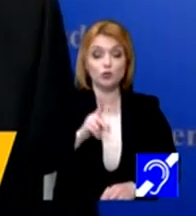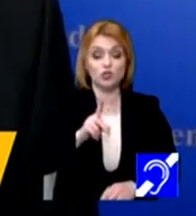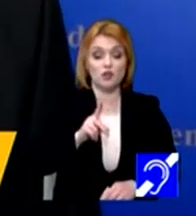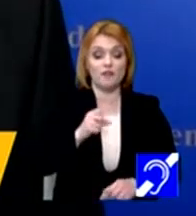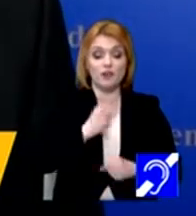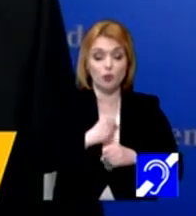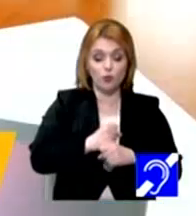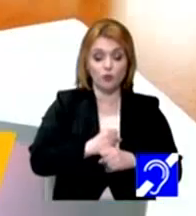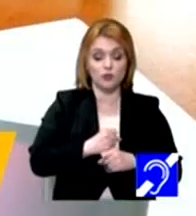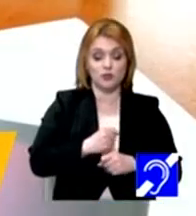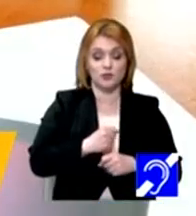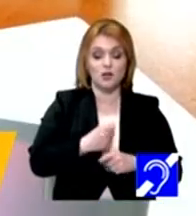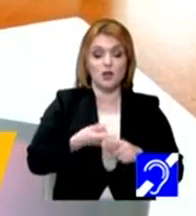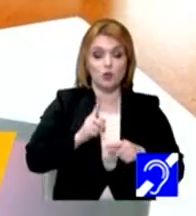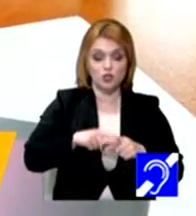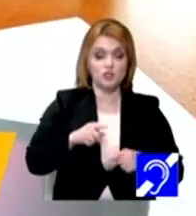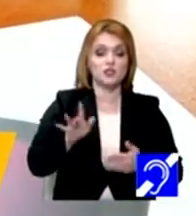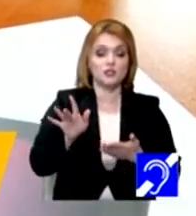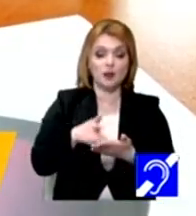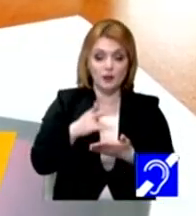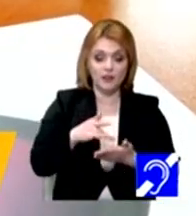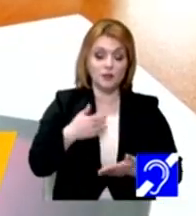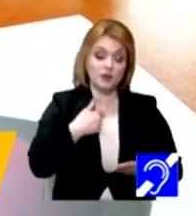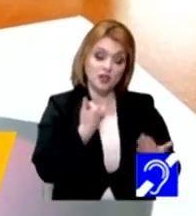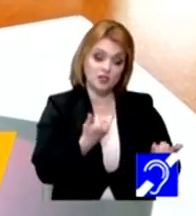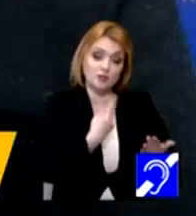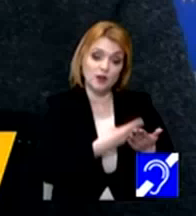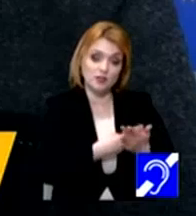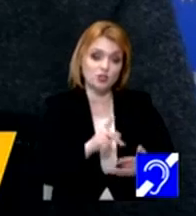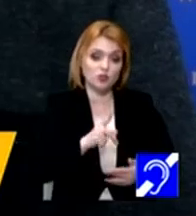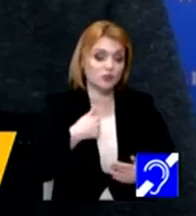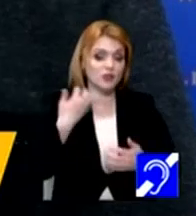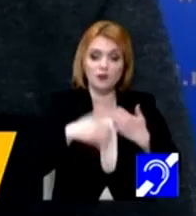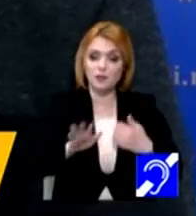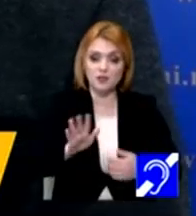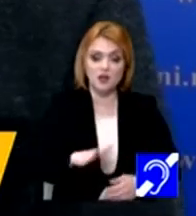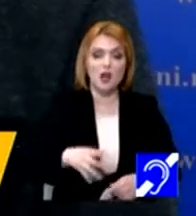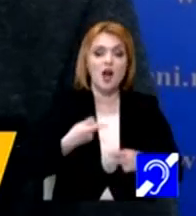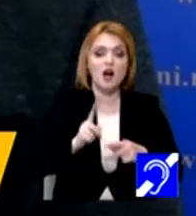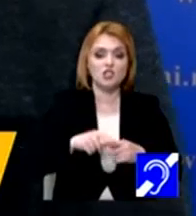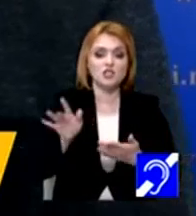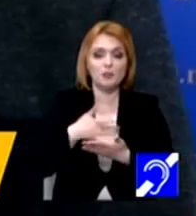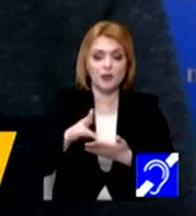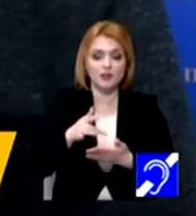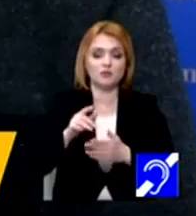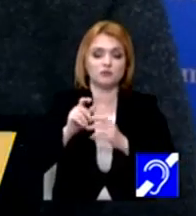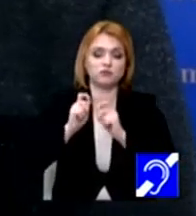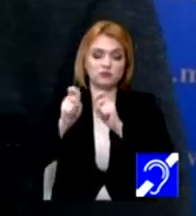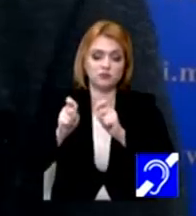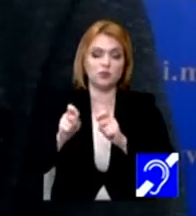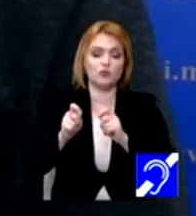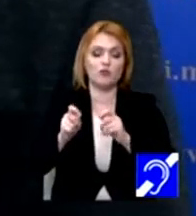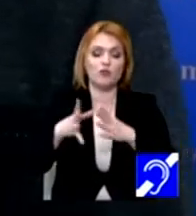tablete, încă o dată arătăm că ne pasă de Republica Moldova. Aceste tablete vor merge în familii cu mai mulți copii și, cu